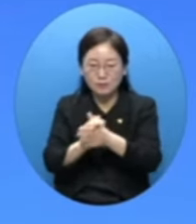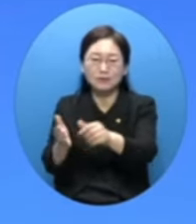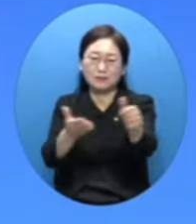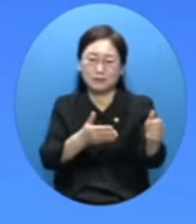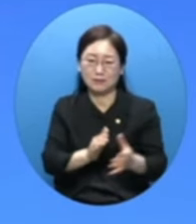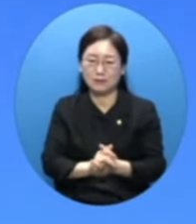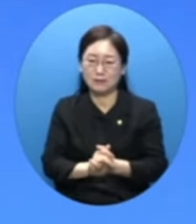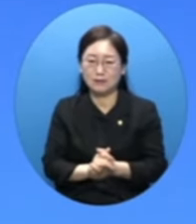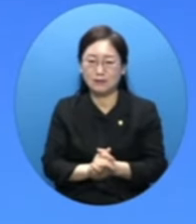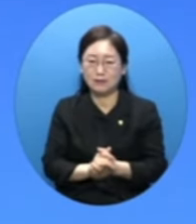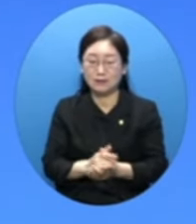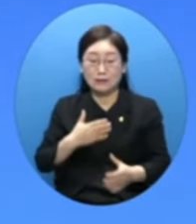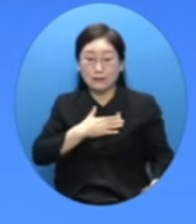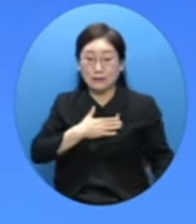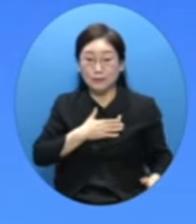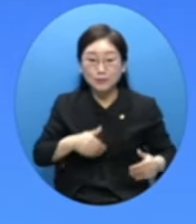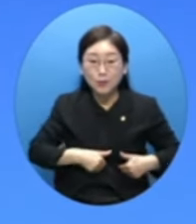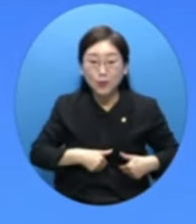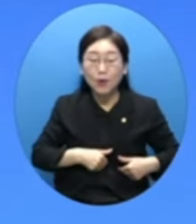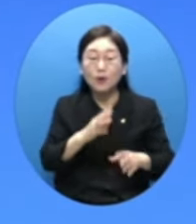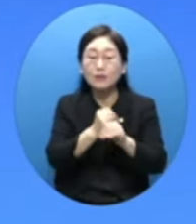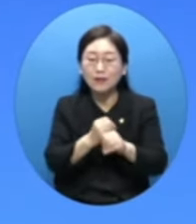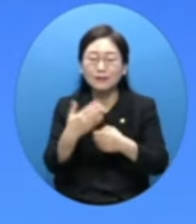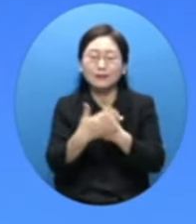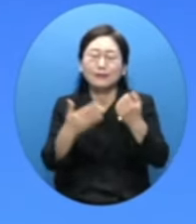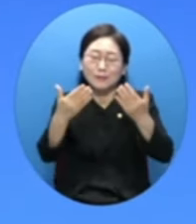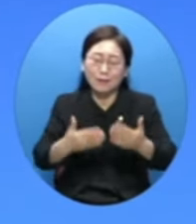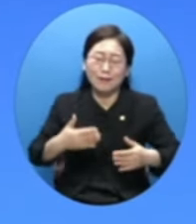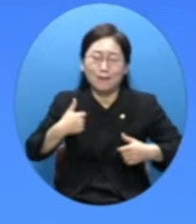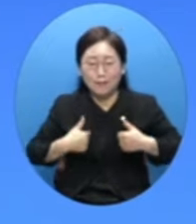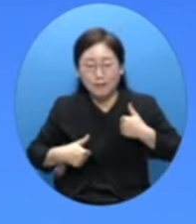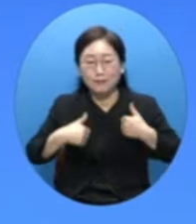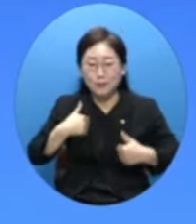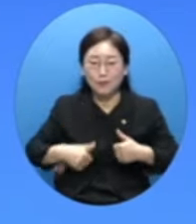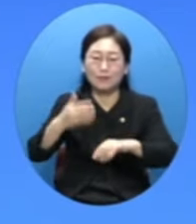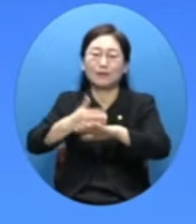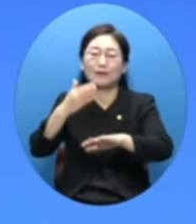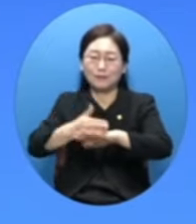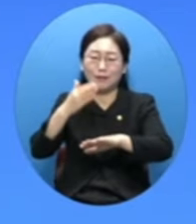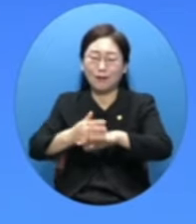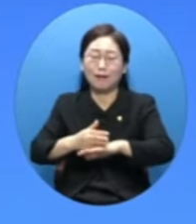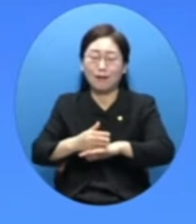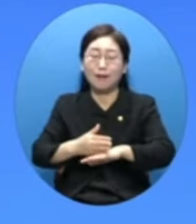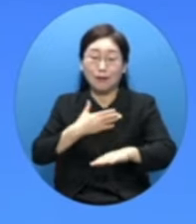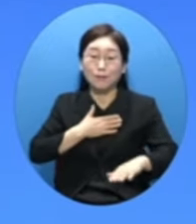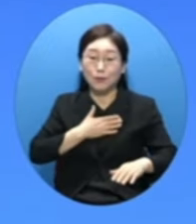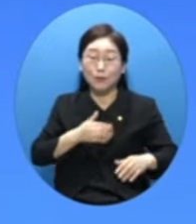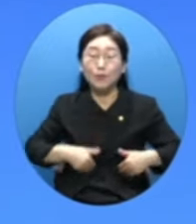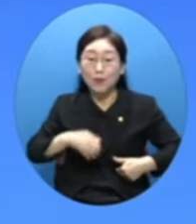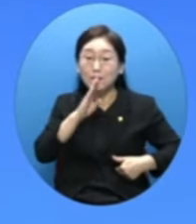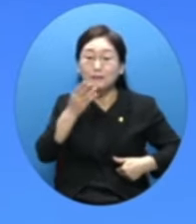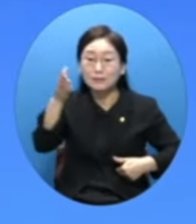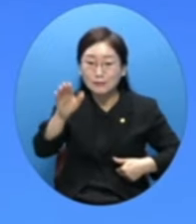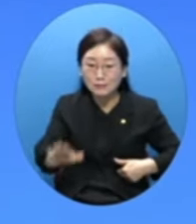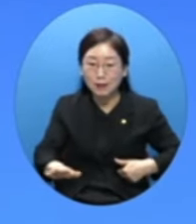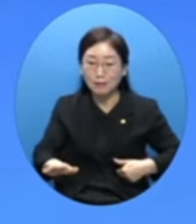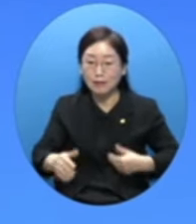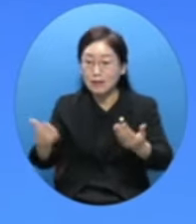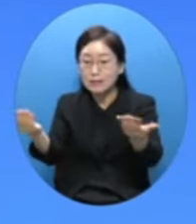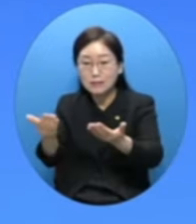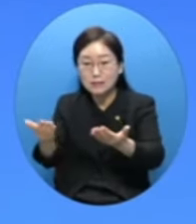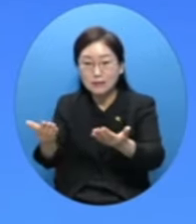아멘 감정이 필요할 때는 언제냐 은혜받을 때 기뻐하는 것 감사하는 것 그거 필요해요 그러나 일을 할